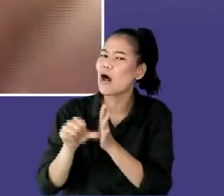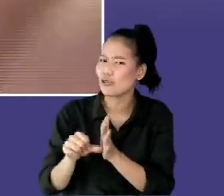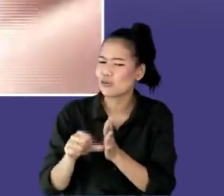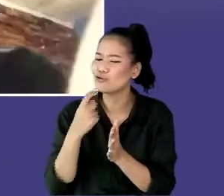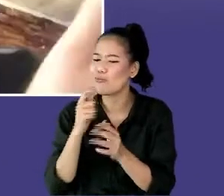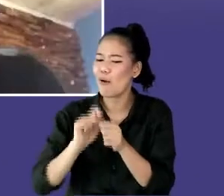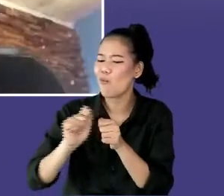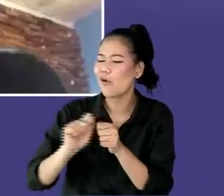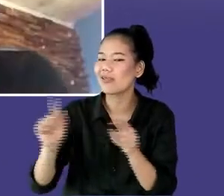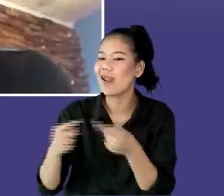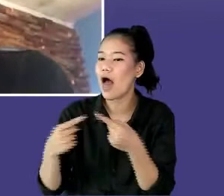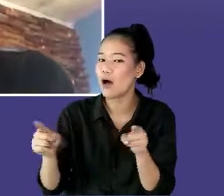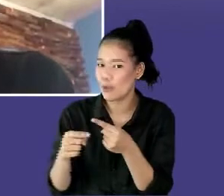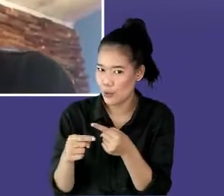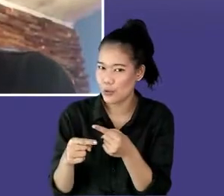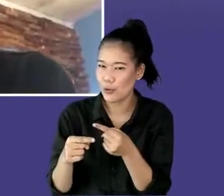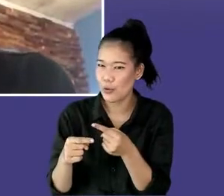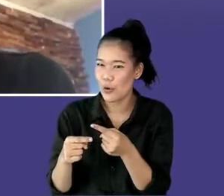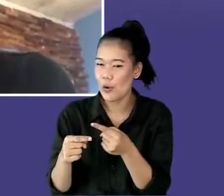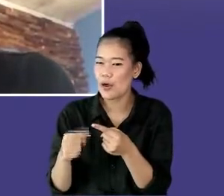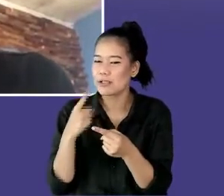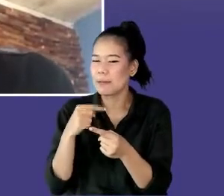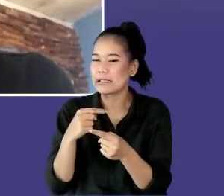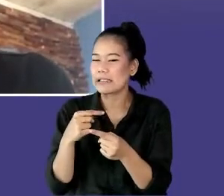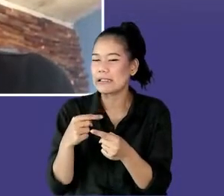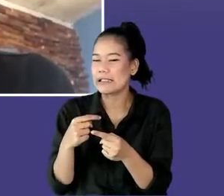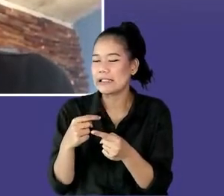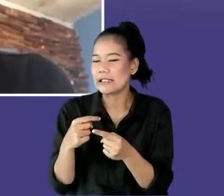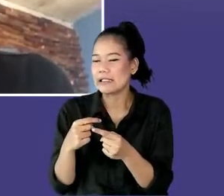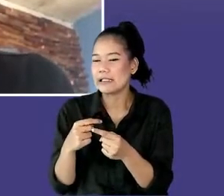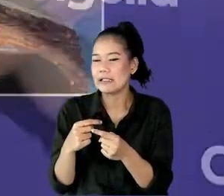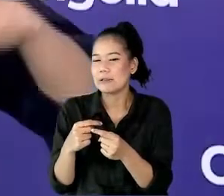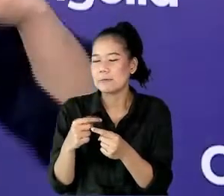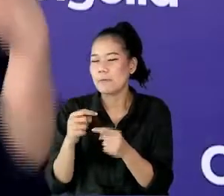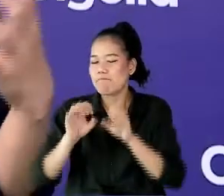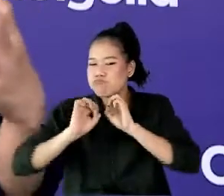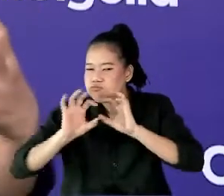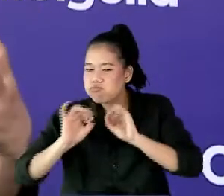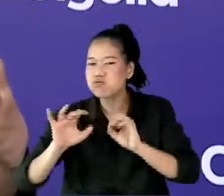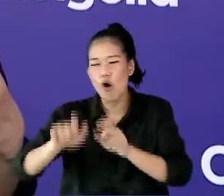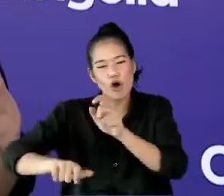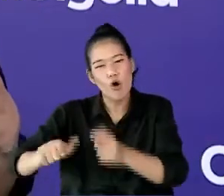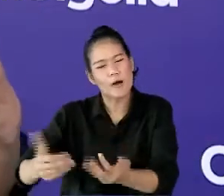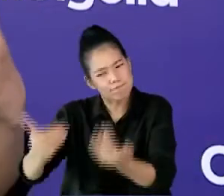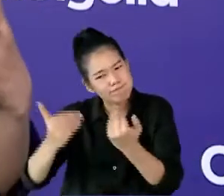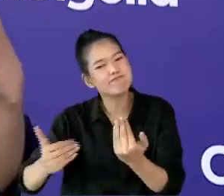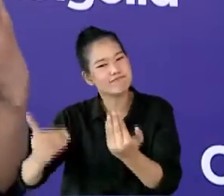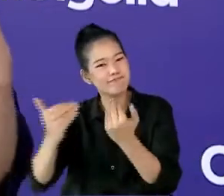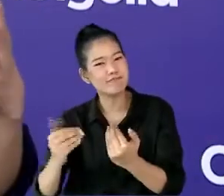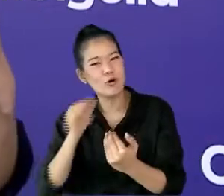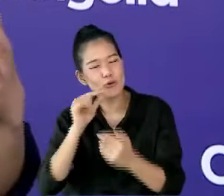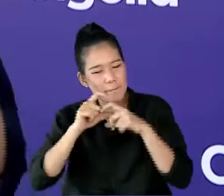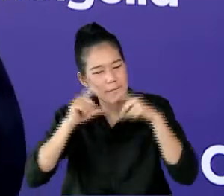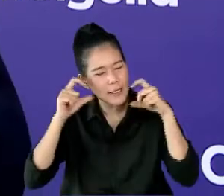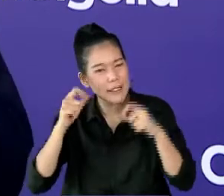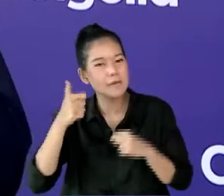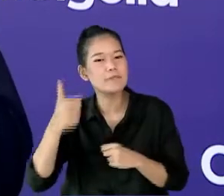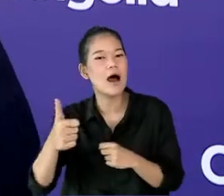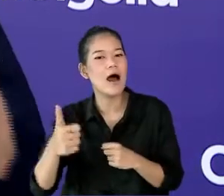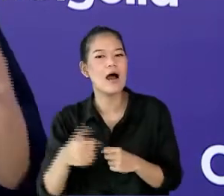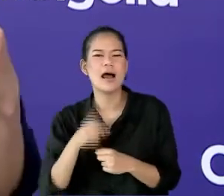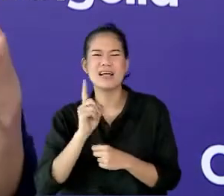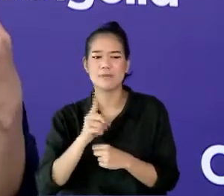menciptakan lagu yang punya semangat, spirit, mengajak orang semua untuk pakai masker.